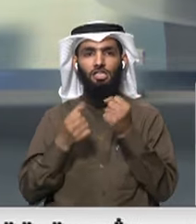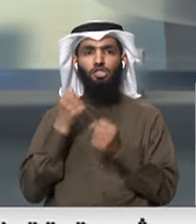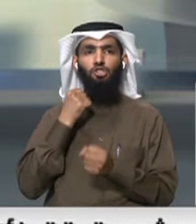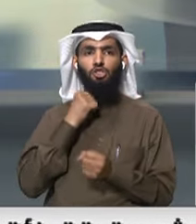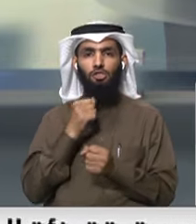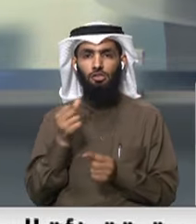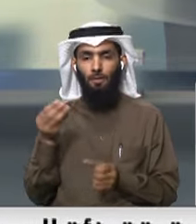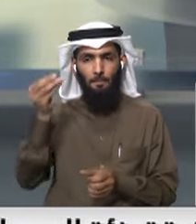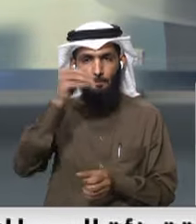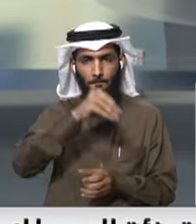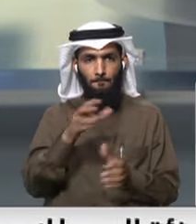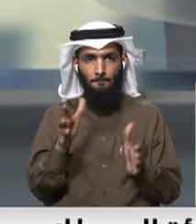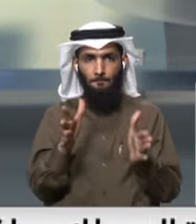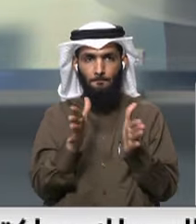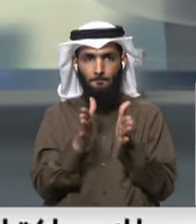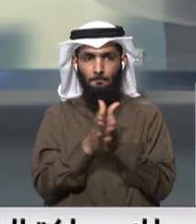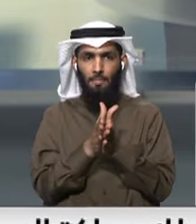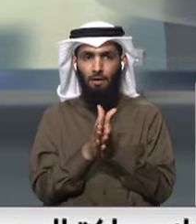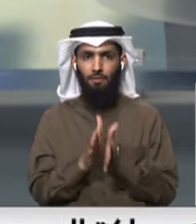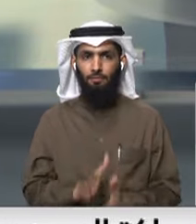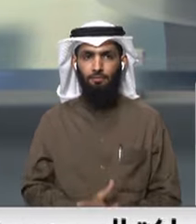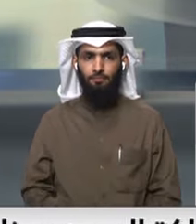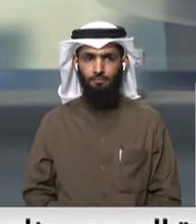الى اسطور الطوارئ